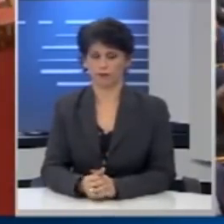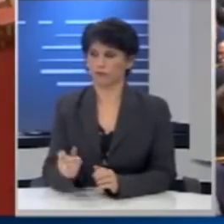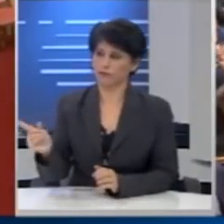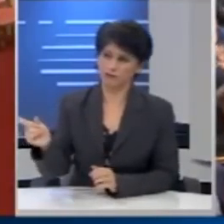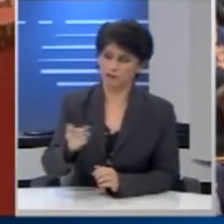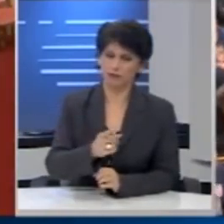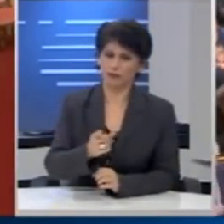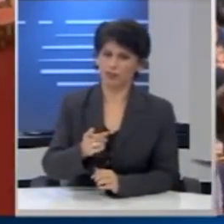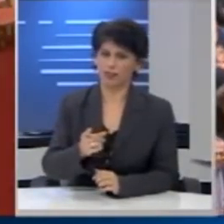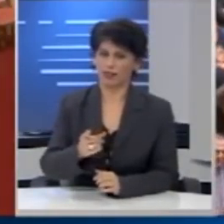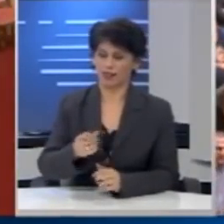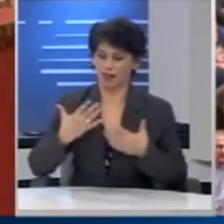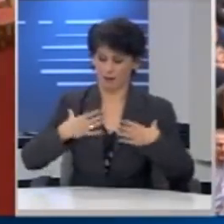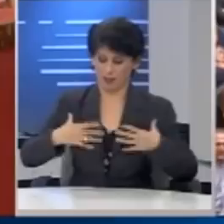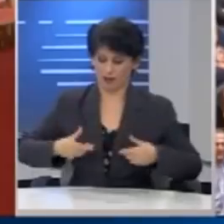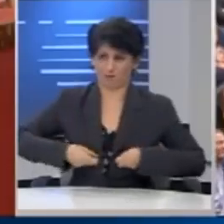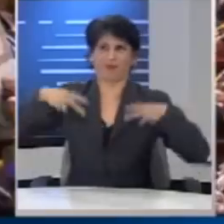Εσείς βγήκατε από τα ρούχα σας.